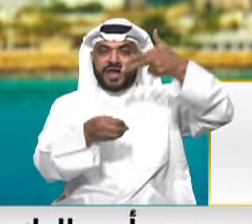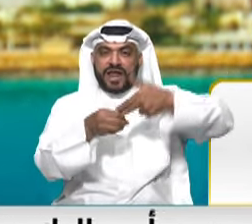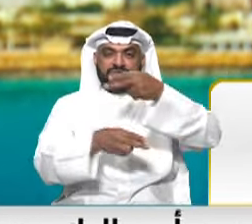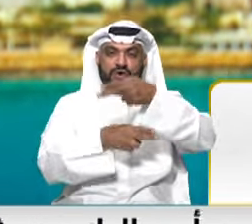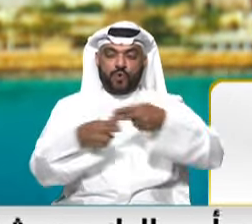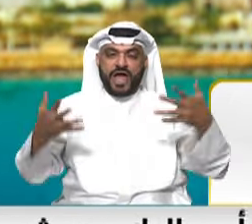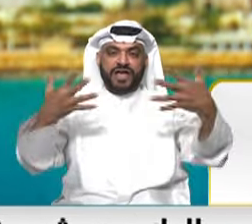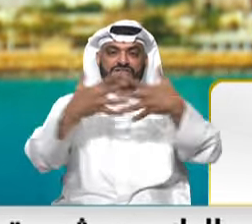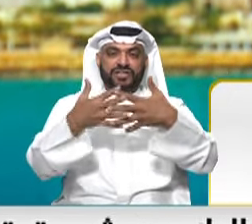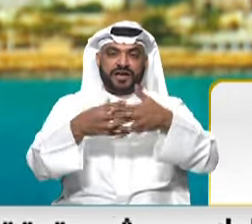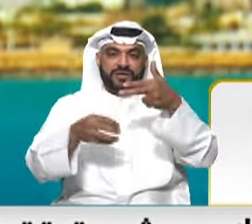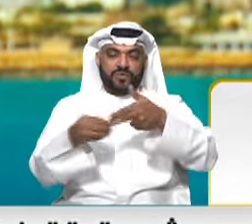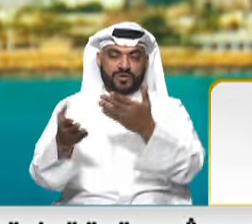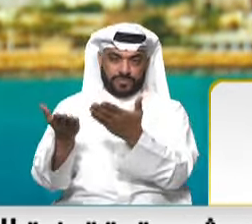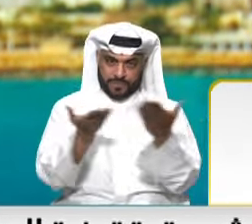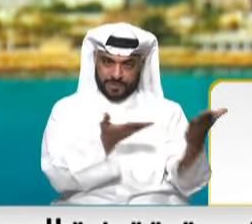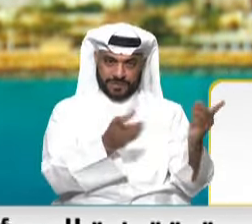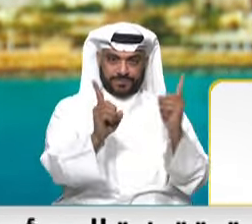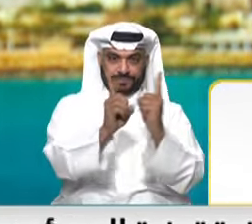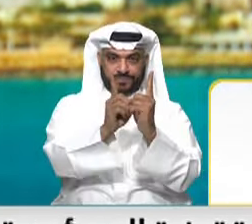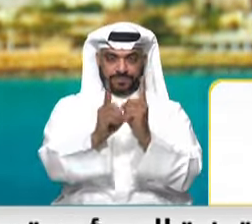الكويت خالد محمد الملا